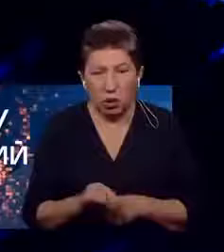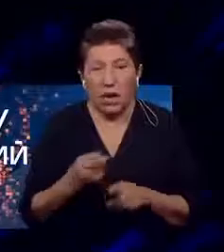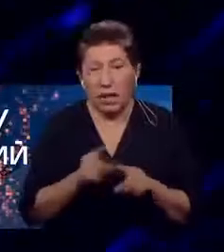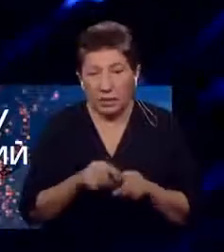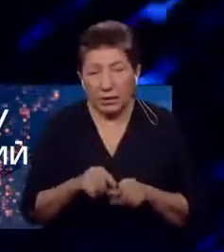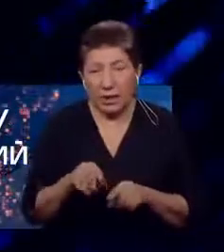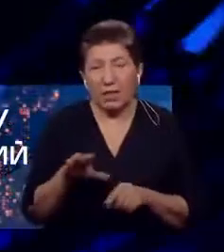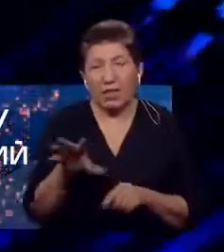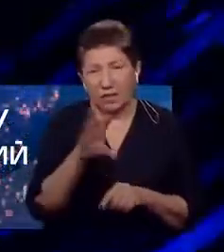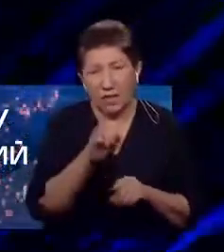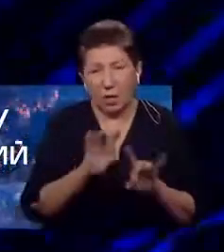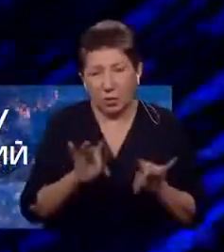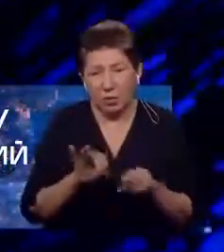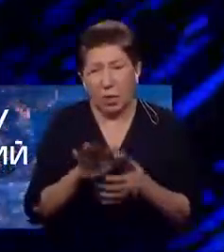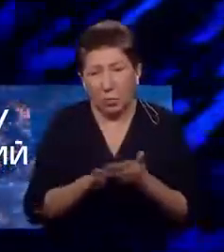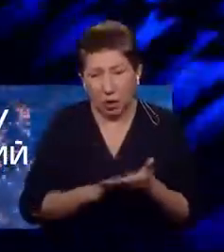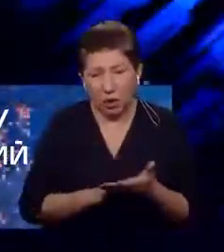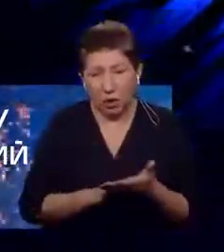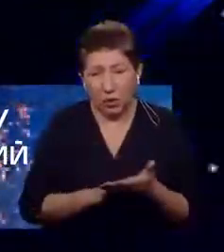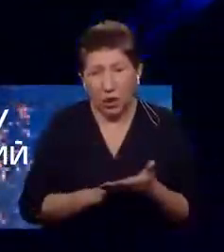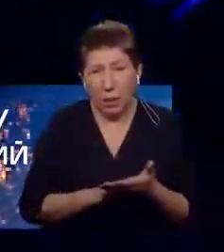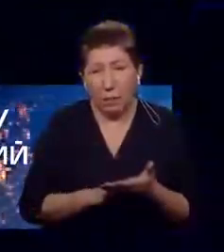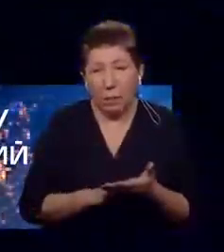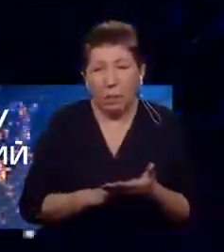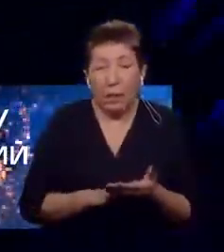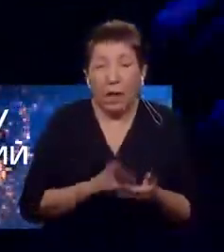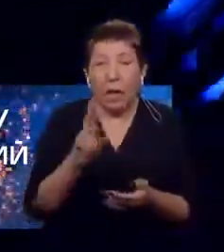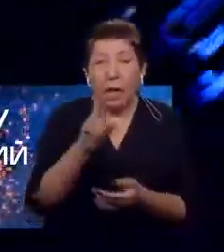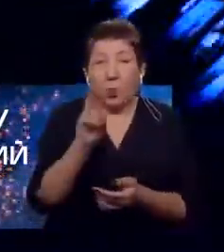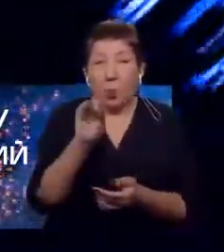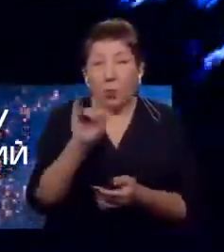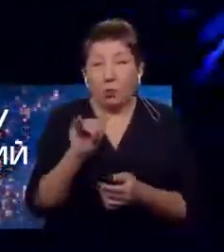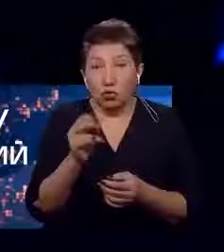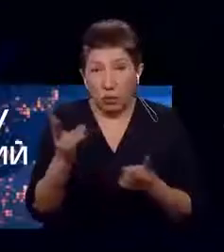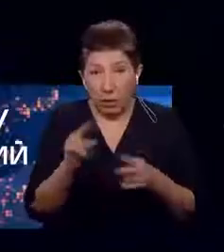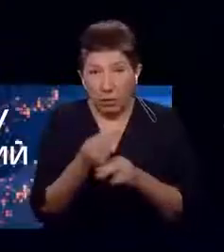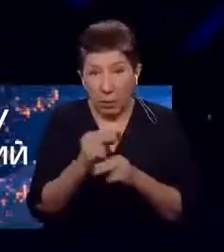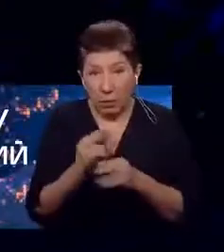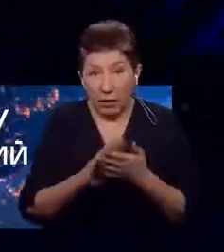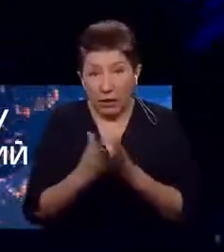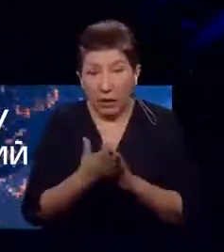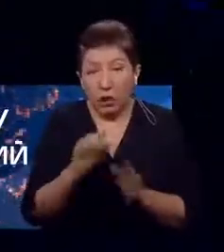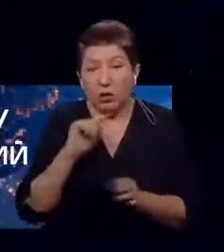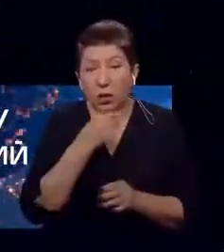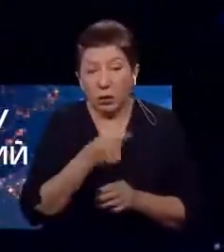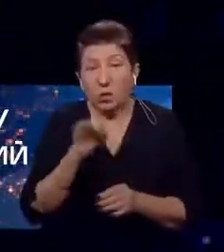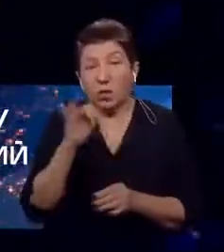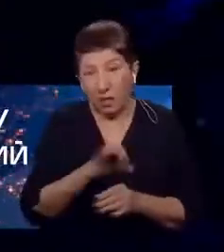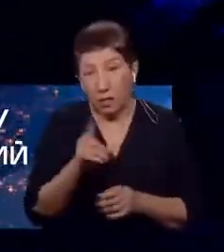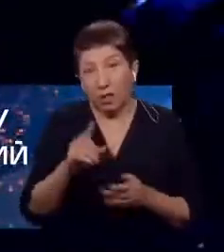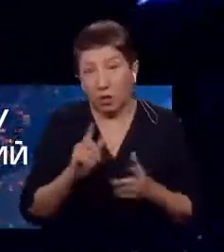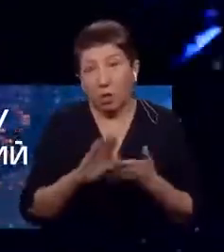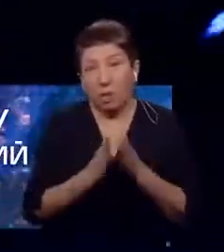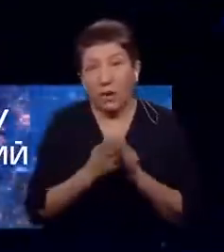пан Коболєв вам розповів і ще продовжить в цьому напрямку. Януковичу треба якось виправляти ситуацію економічну. І він домовляється